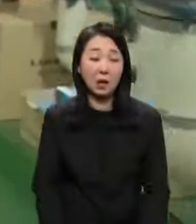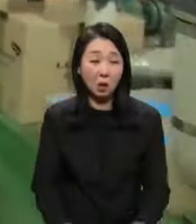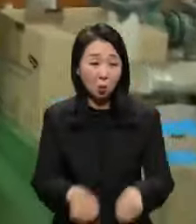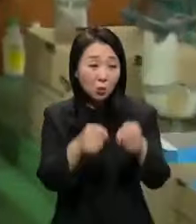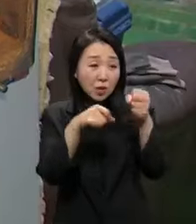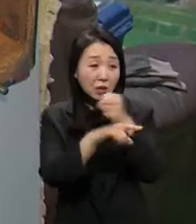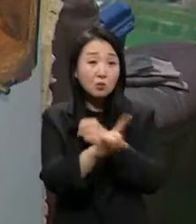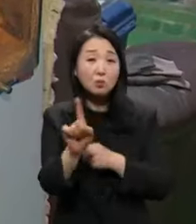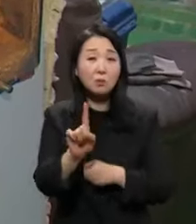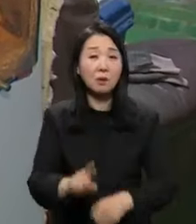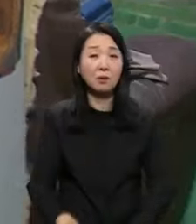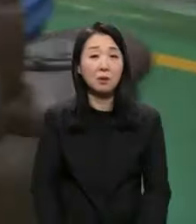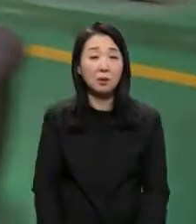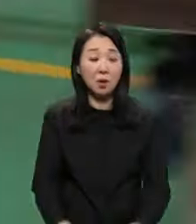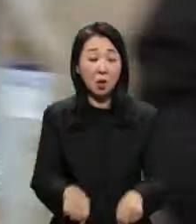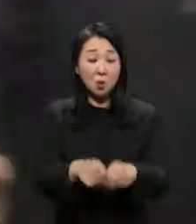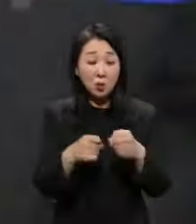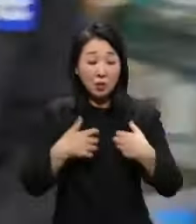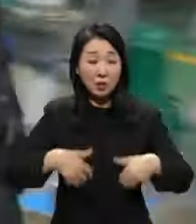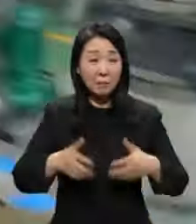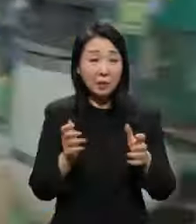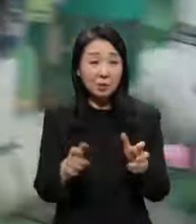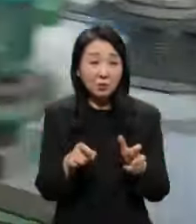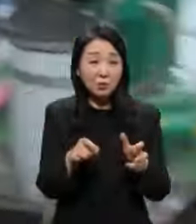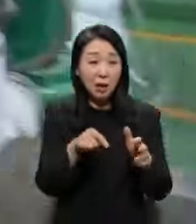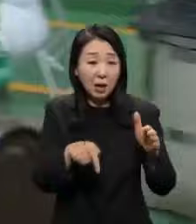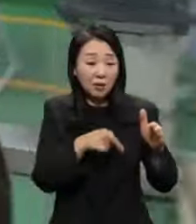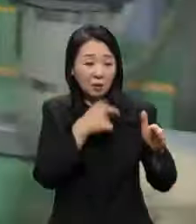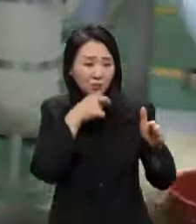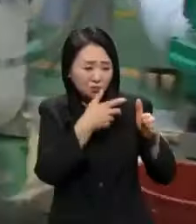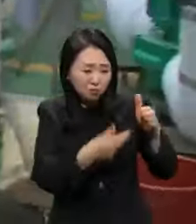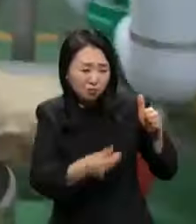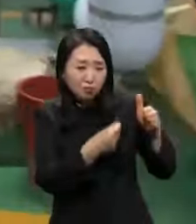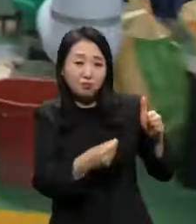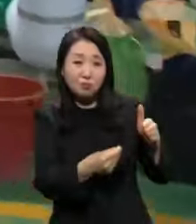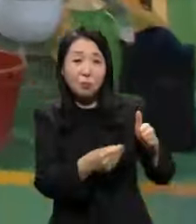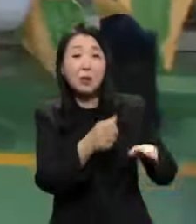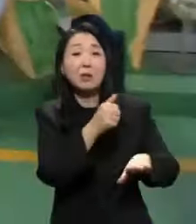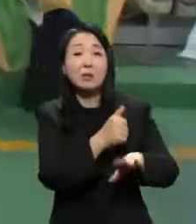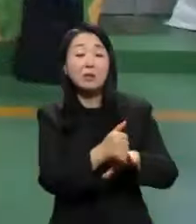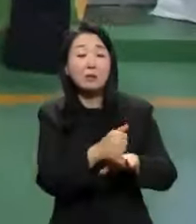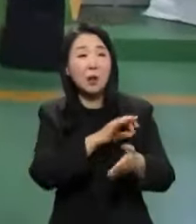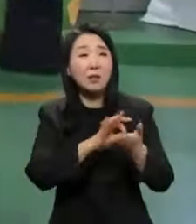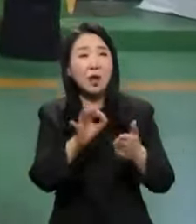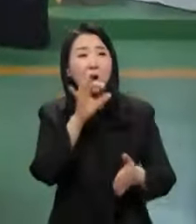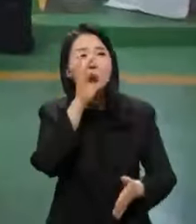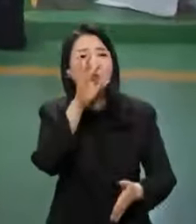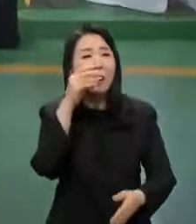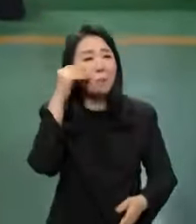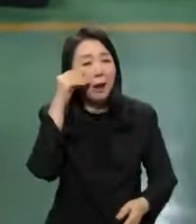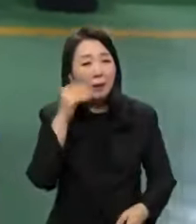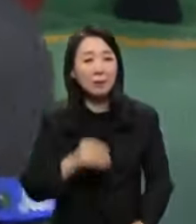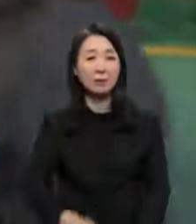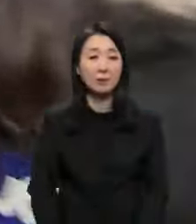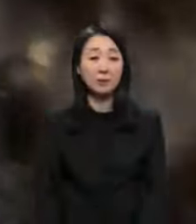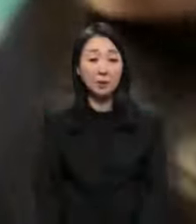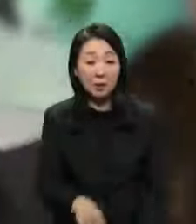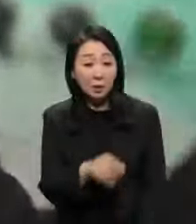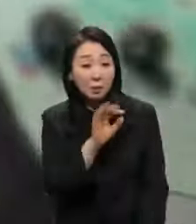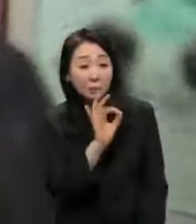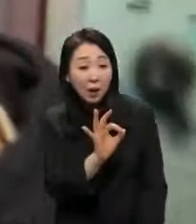있었습니다. 고장난 난방기입니다. 이 안쪽에서 물이 새면서 지금은 아예 사용할 수 없게 됐는데요. 이쪽을